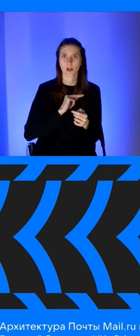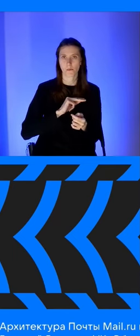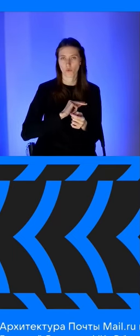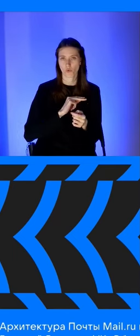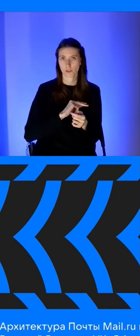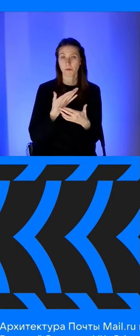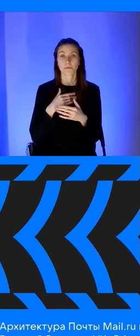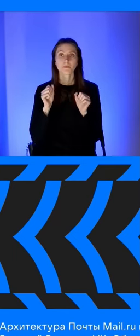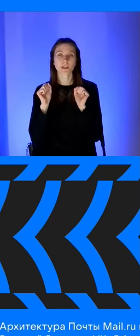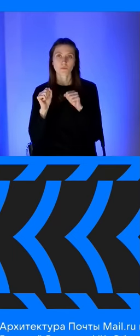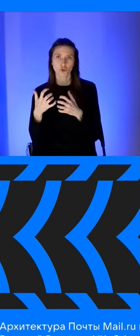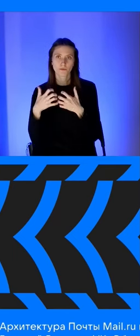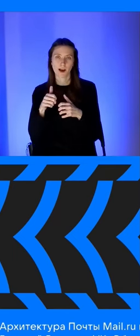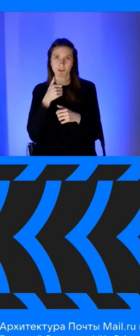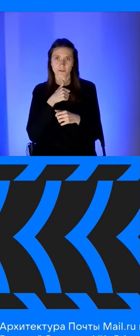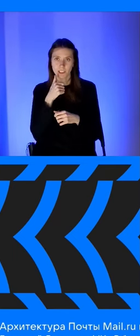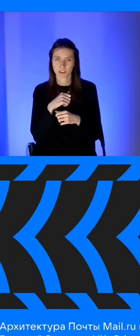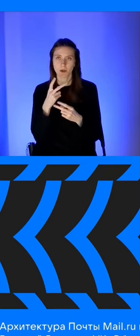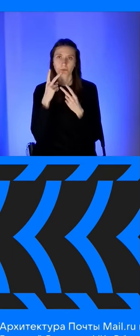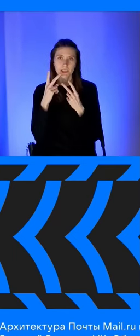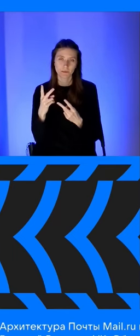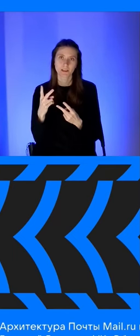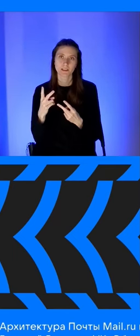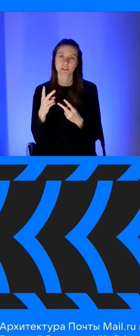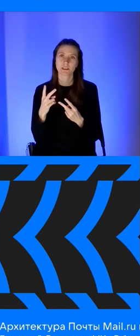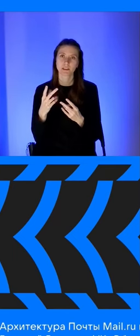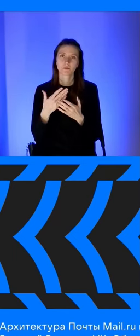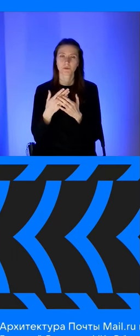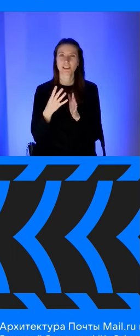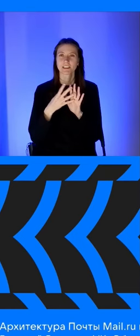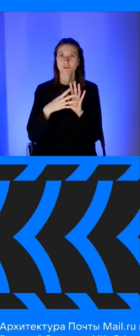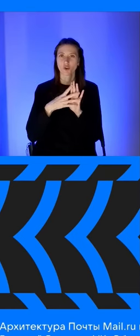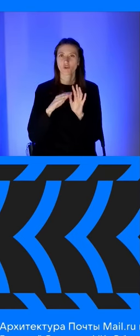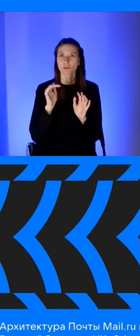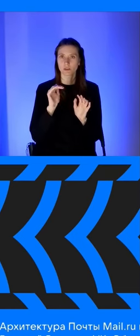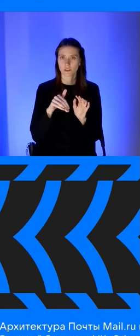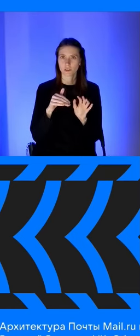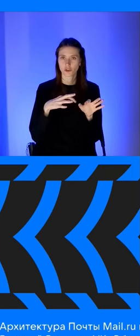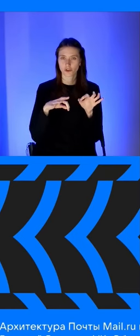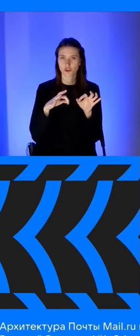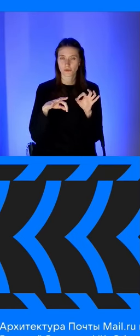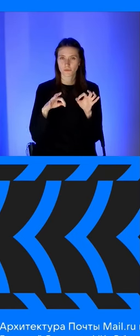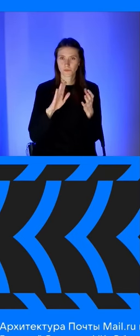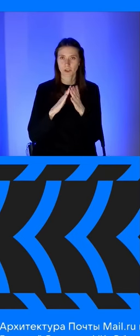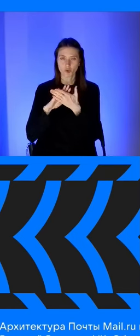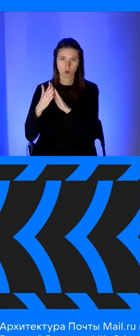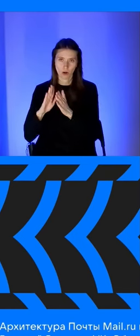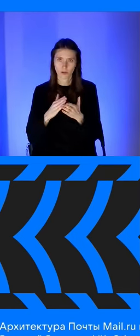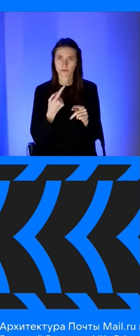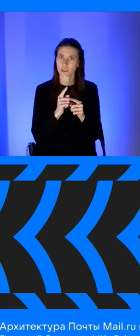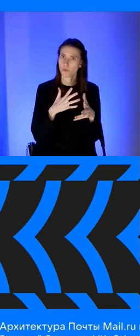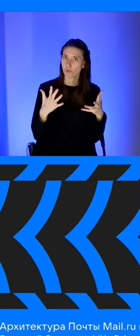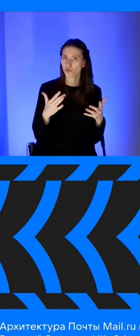на автотестах даже посмотреть нагрузку. То есть мы прогоняем, смотрите, 90 тысяч тест-кейсов за там, 50 минут. Это больше, чем генерят